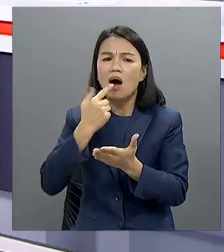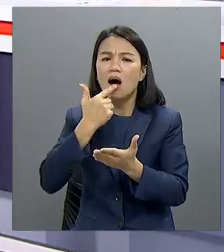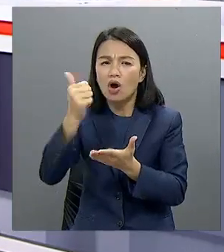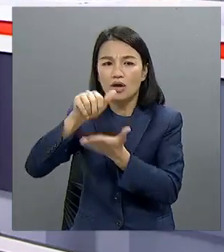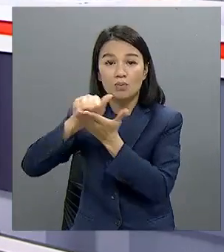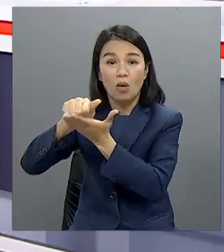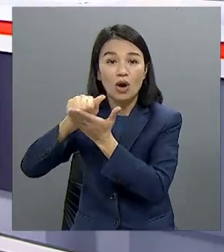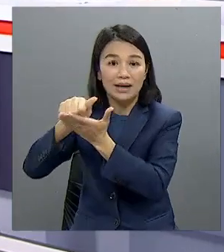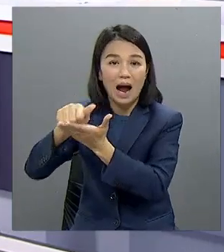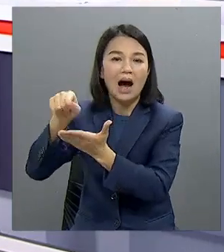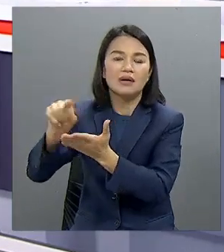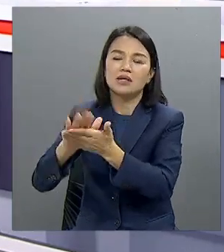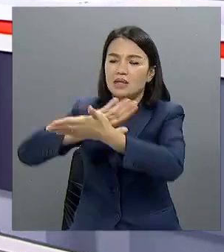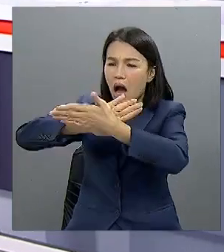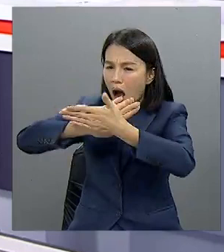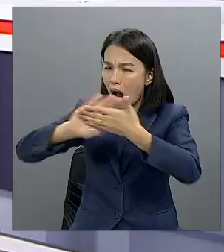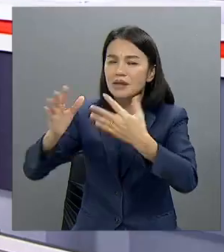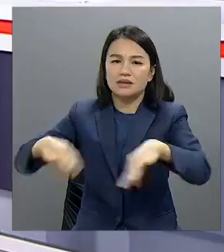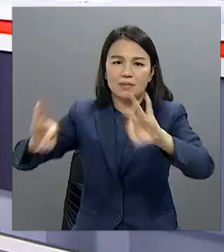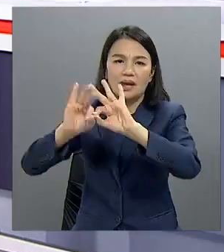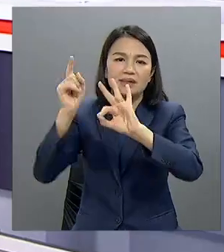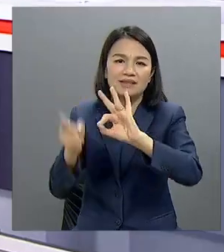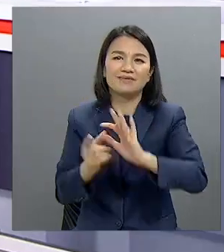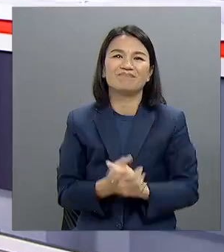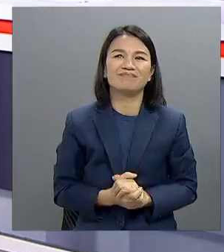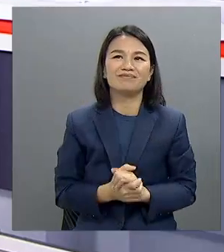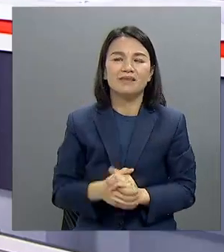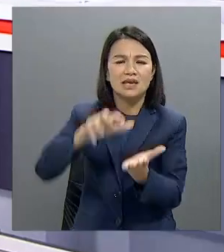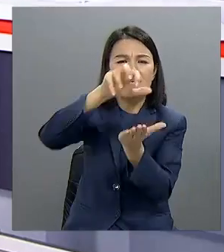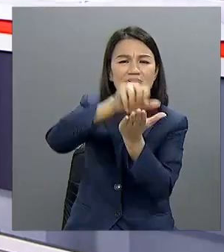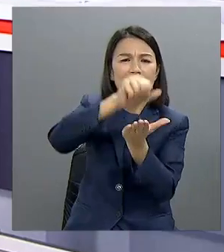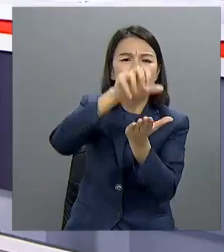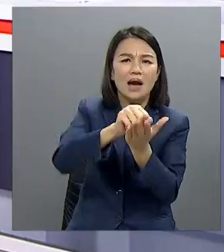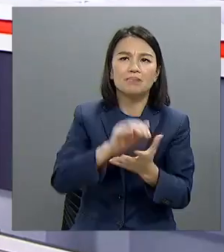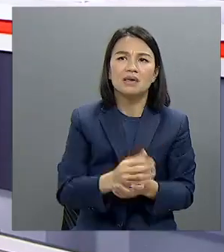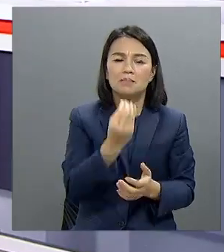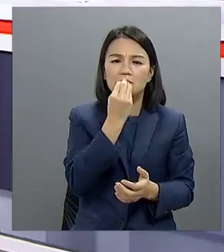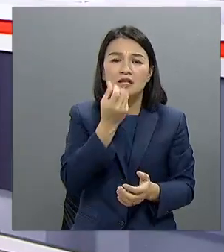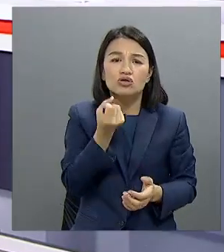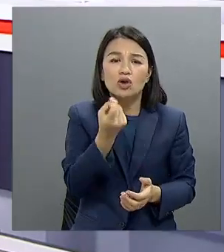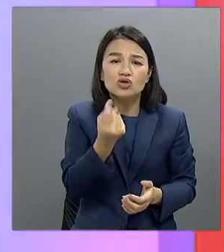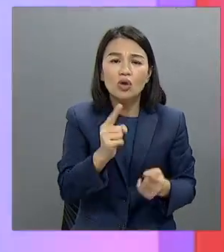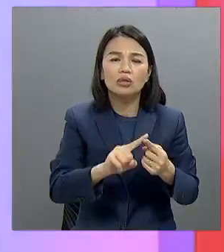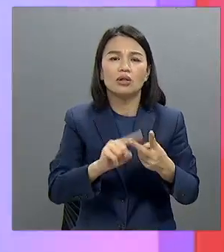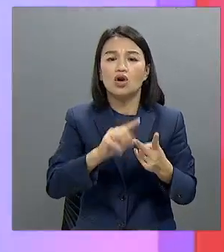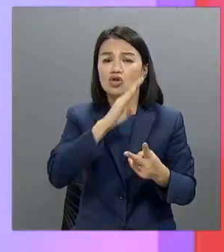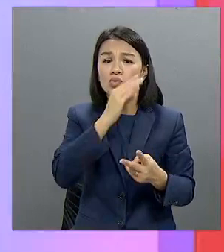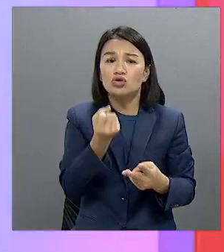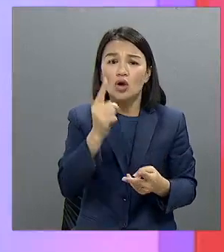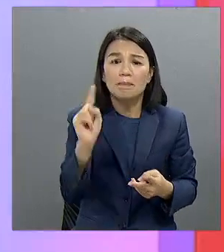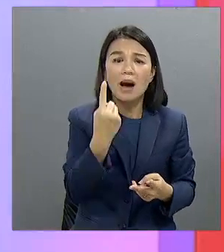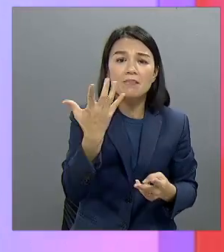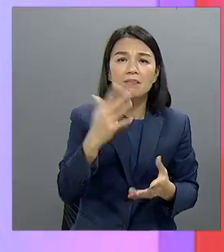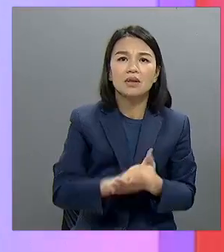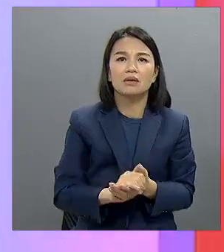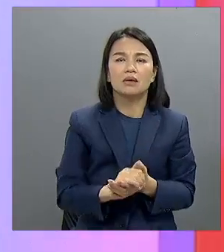แน่นอนความสะอาดนี่เป็นเรื่องที่สำคัญมากๆเลย ใช่เพราะว่ายำส่วนใหญ่บางอย่างมันกินสดๆนะแล้วก็ถ้าเกิดว่ามันไม่สดใหม่เนี่ยมันสูญเสียอรรถร